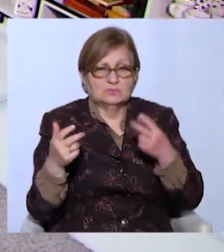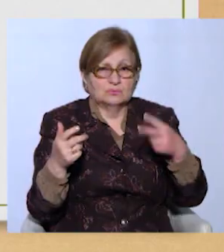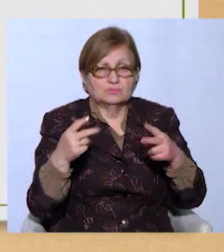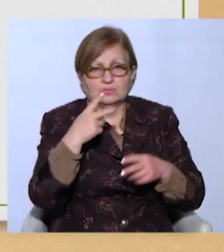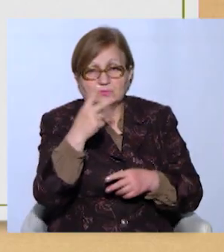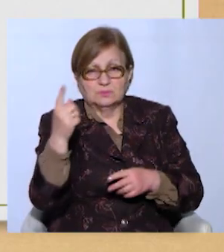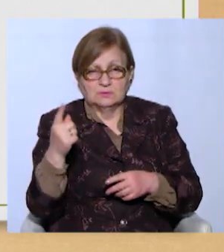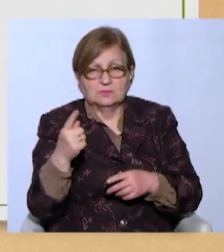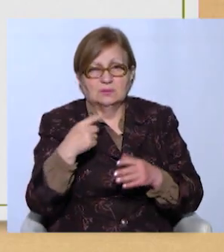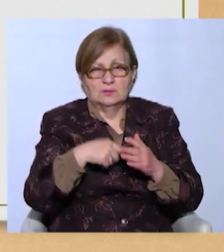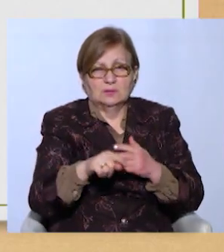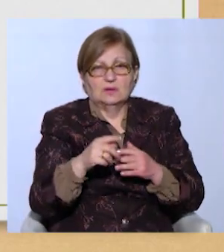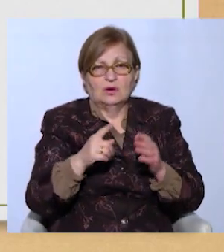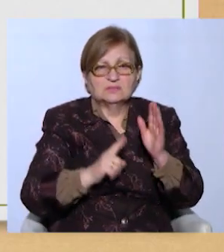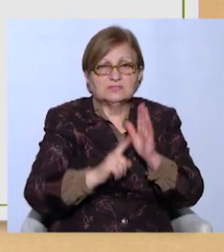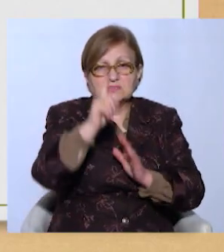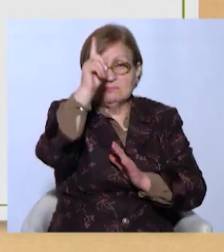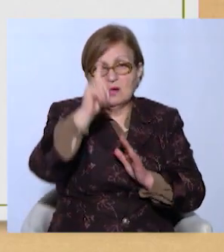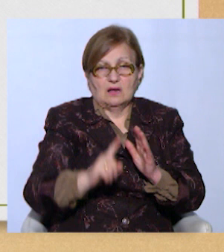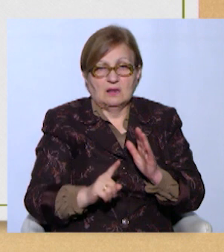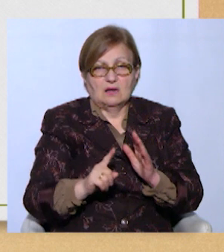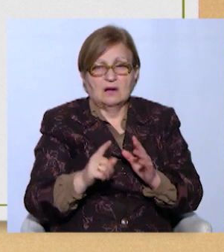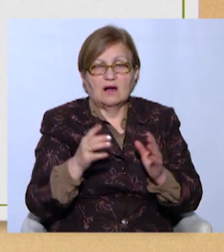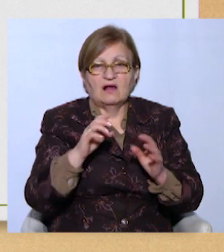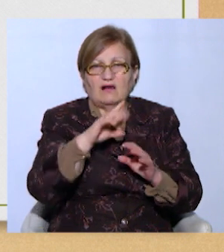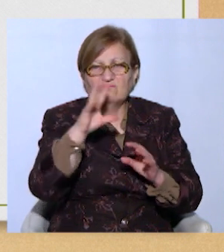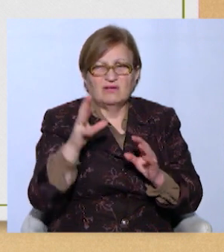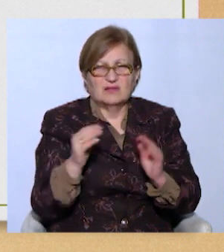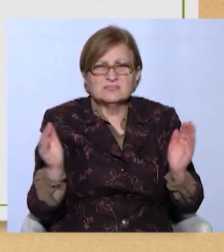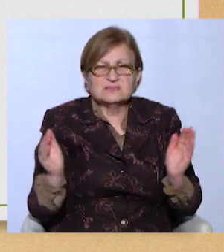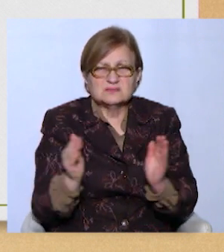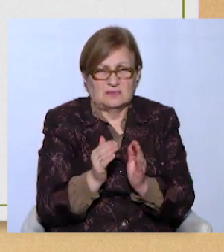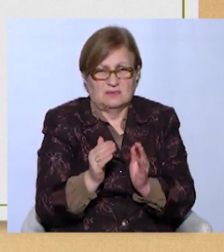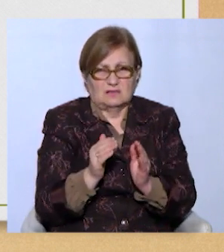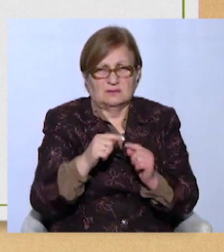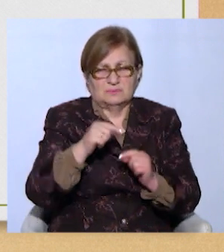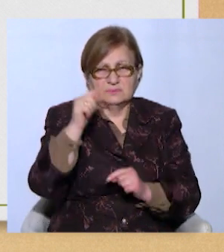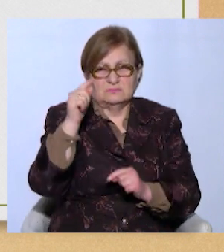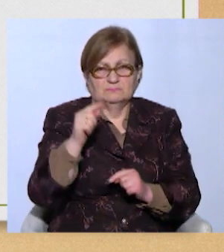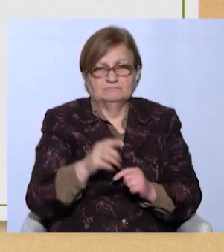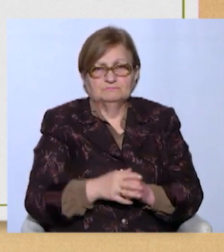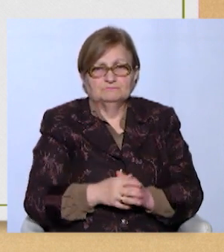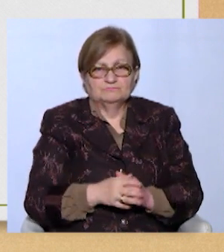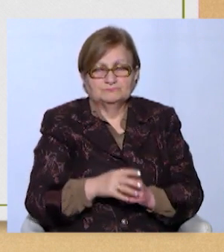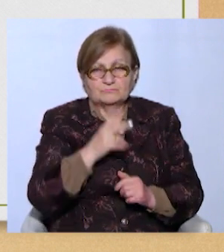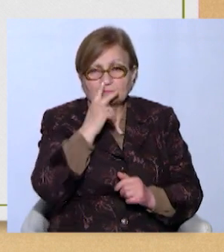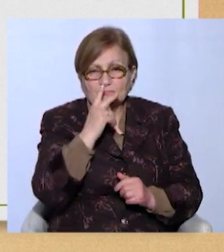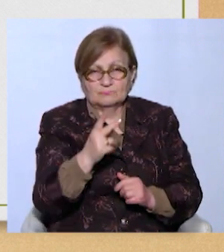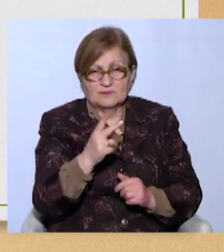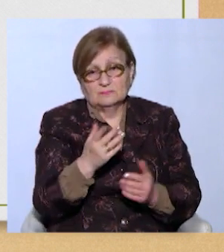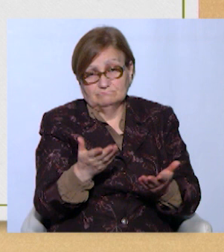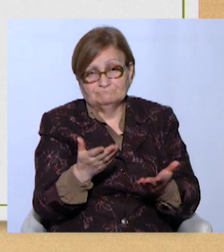იპოვეთ სამკუთხედის სიმაღლეებს შორის ყველაზე ნაკლები სიგრძე, რომელსაც აქვს იმის სიგრძე. მოკლედ, აი